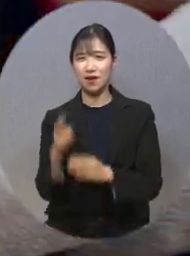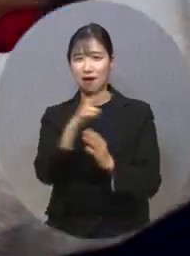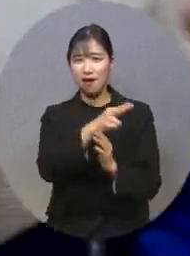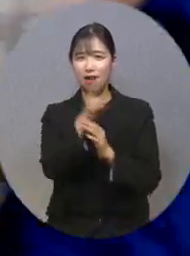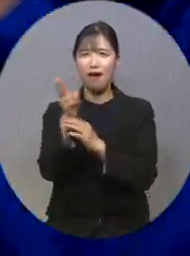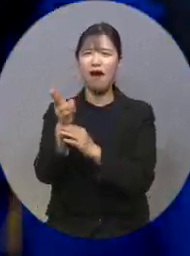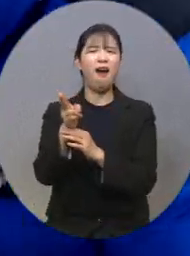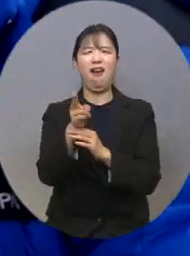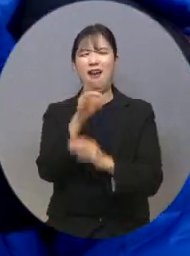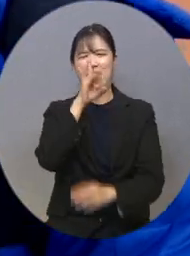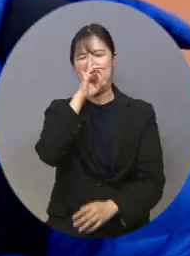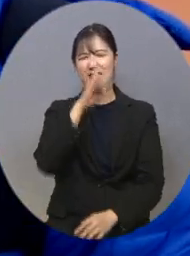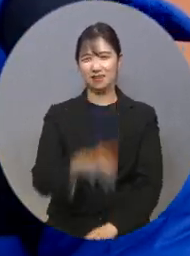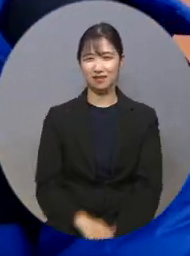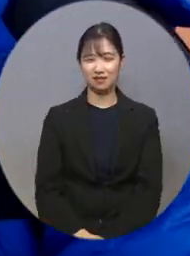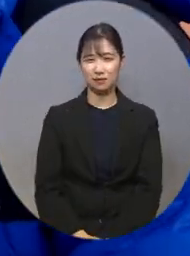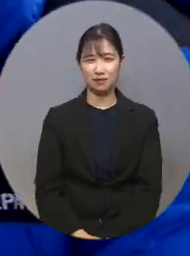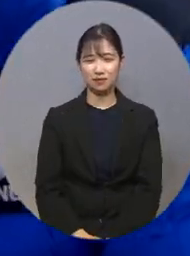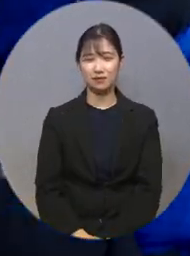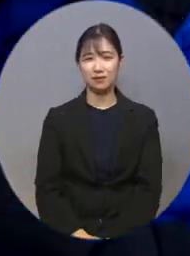어떡하지?